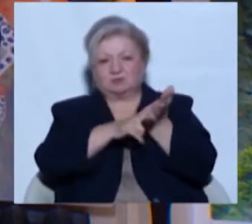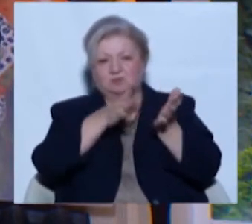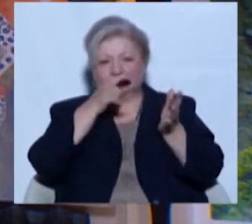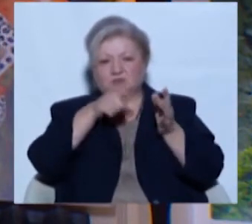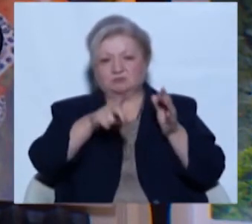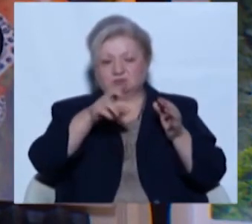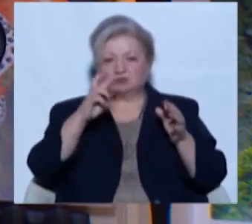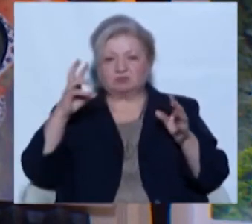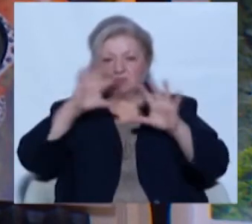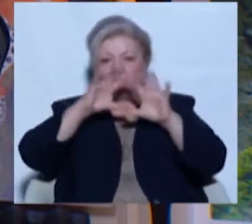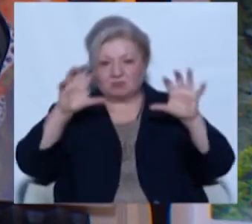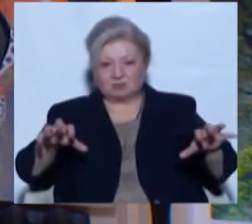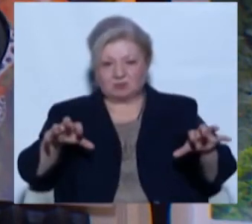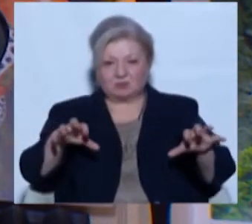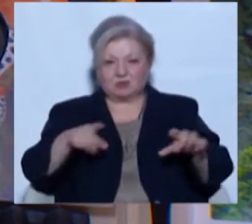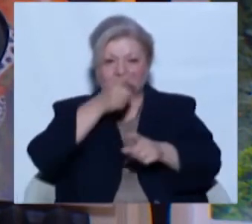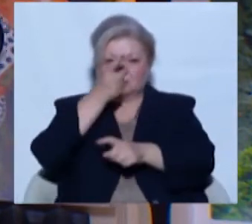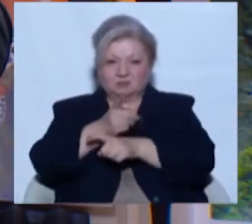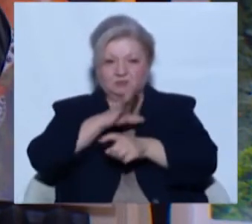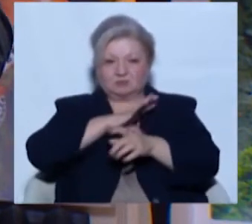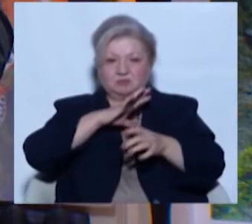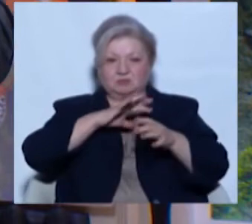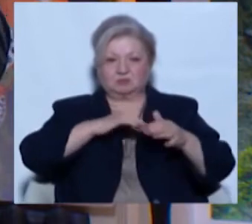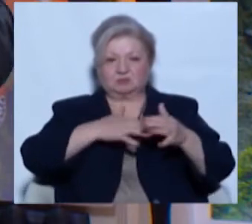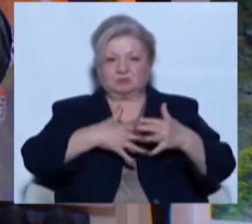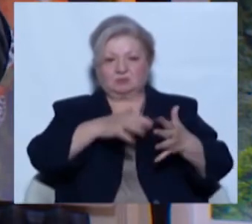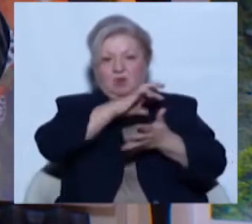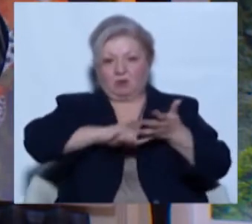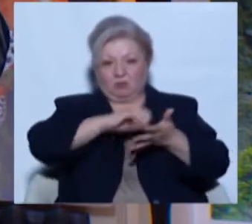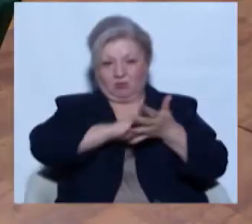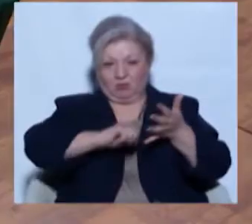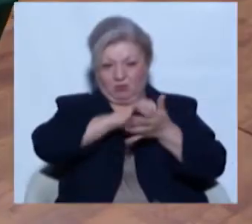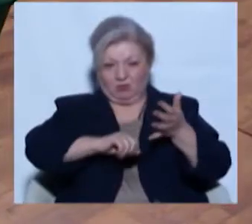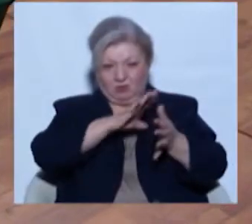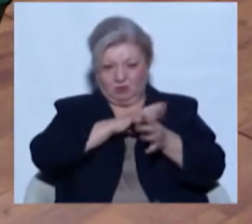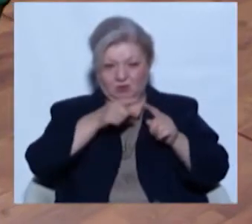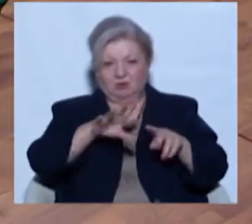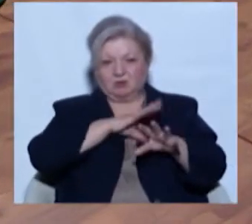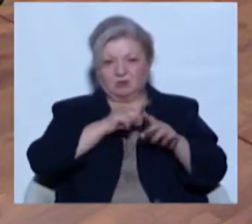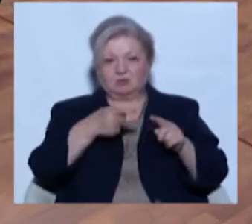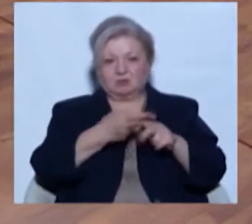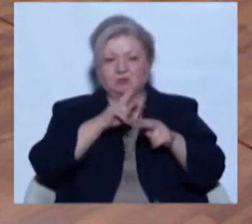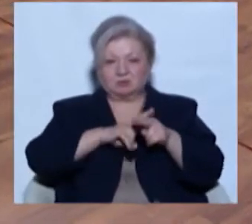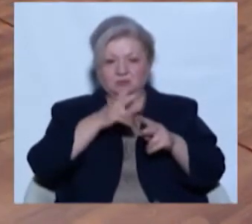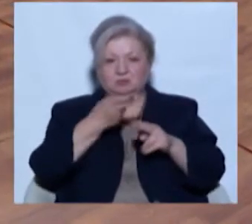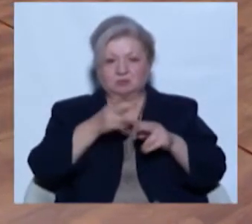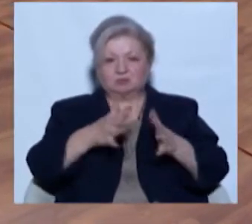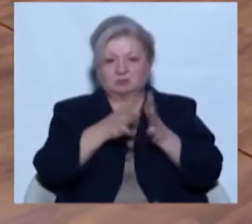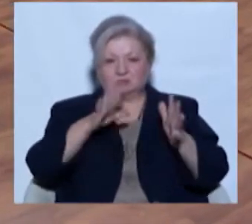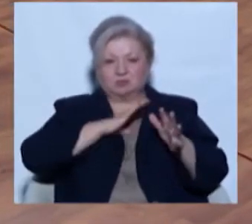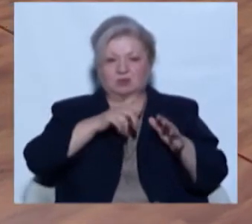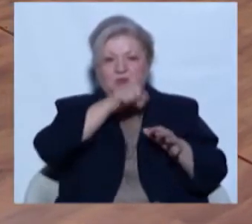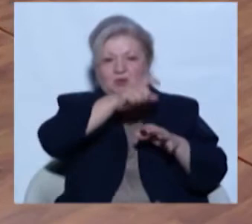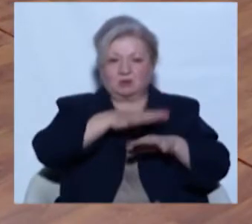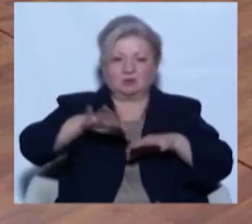ბრძანებით ქვეყანაში აიკრძალა აბორტები, რამაც რუმინეთის მოსახლეობის შობადობა გააორმაგა კიდეც.